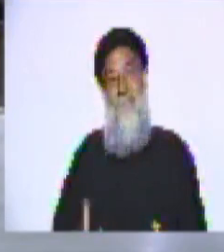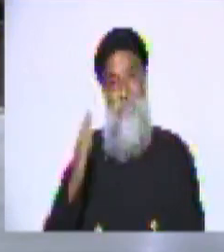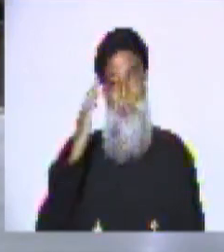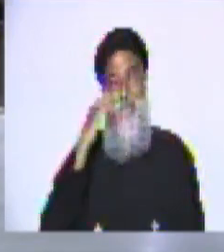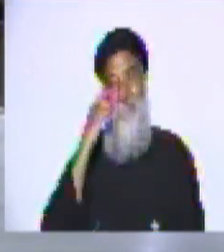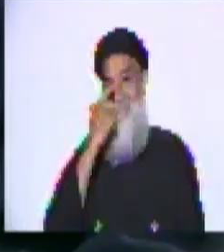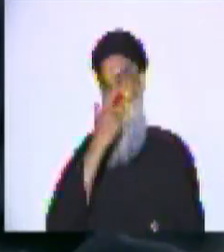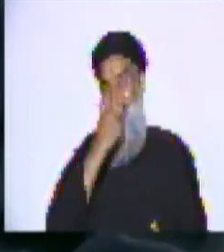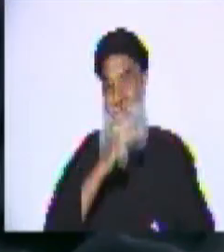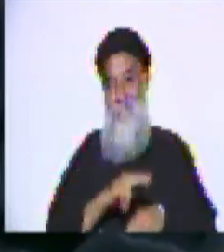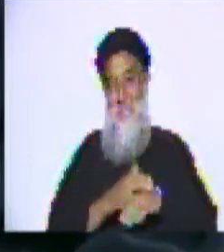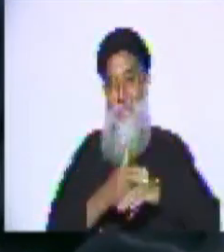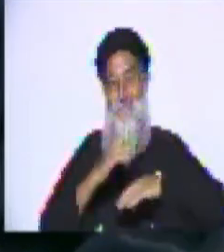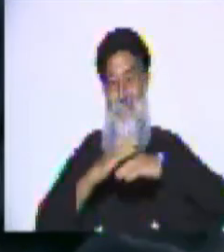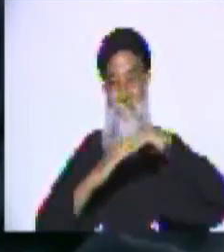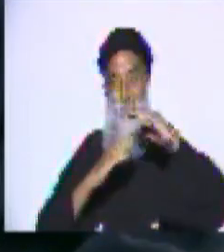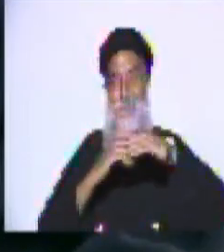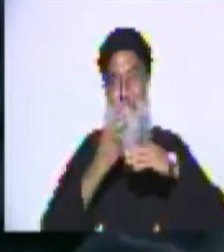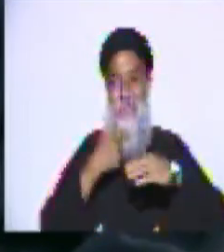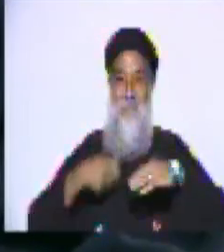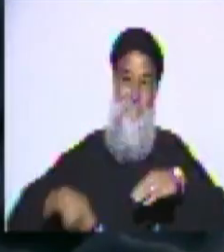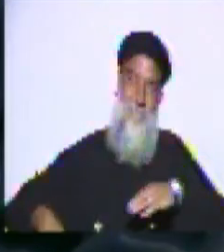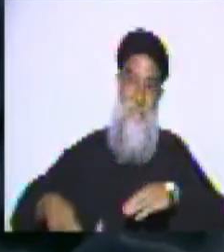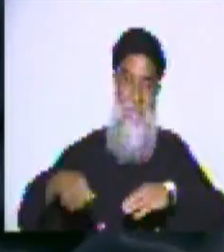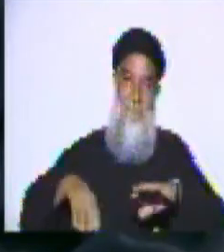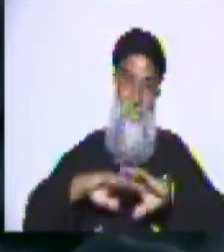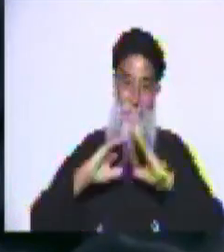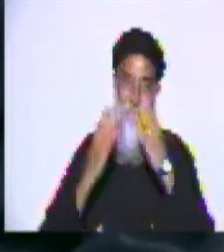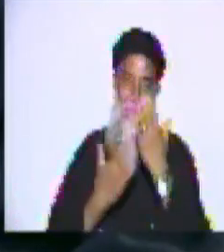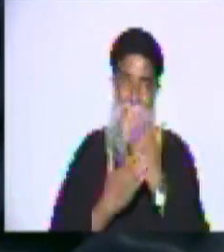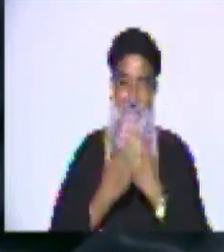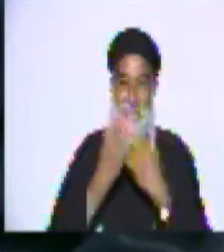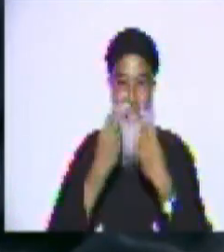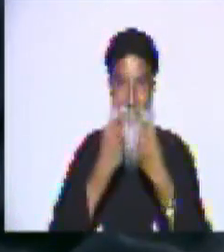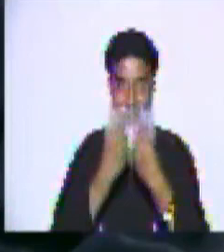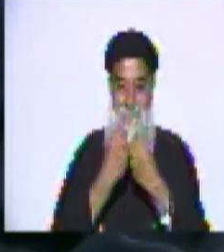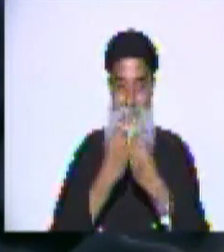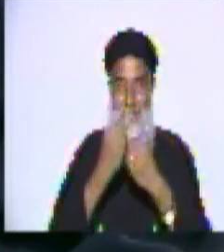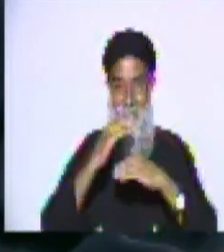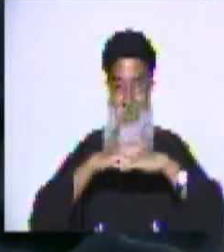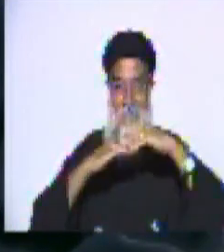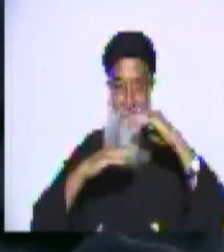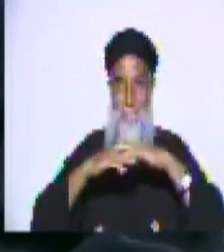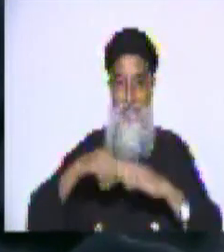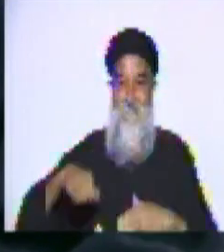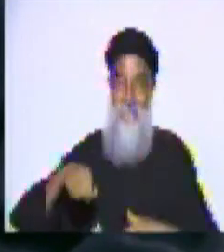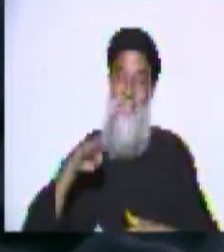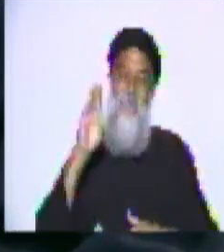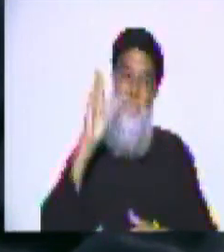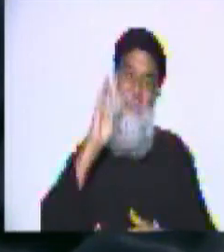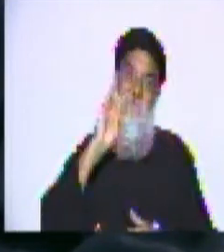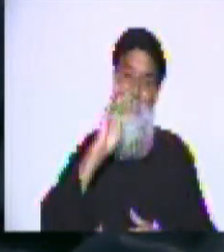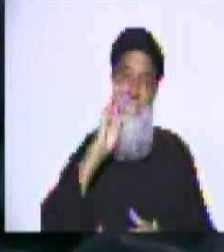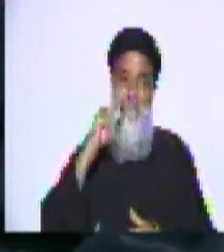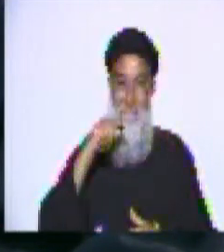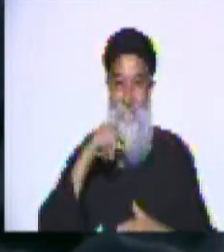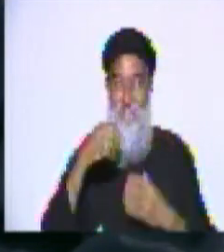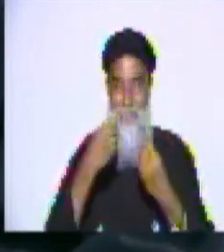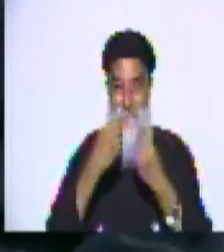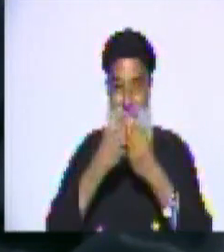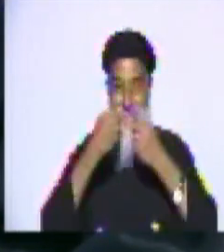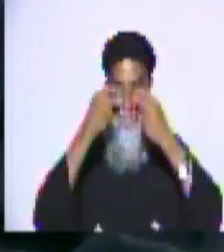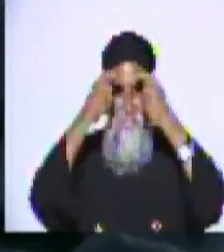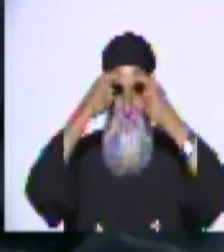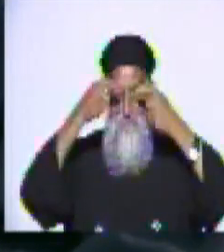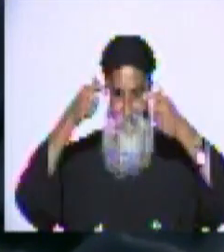أعزائي المشاهدين محبي الطقوس، نرحب بحضراتكم في حلقة جديدة من برنامجكم طقس ومعنى. هيكلمنا النهاردة